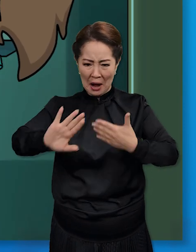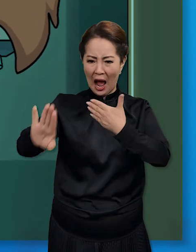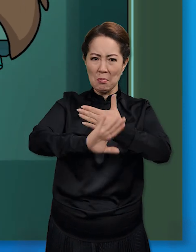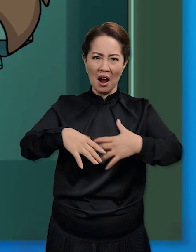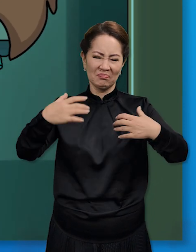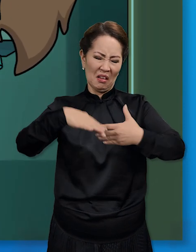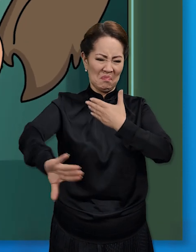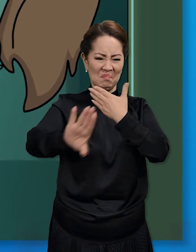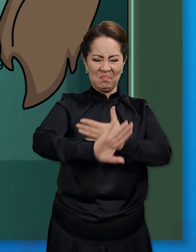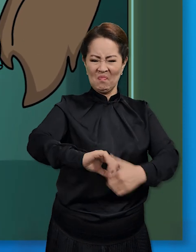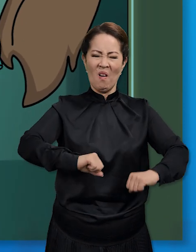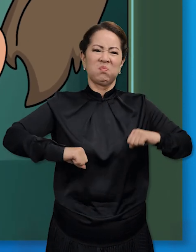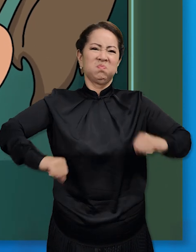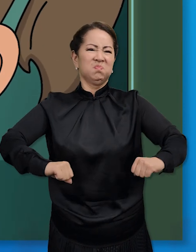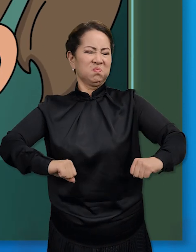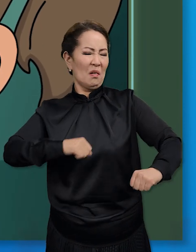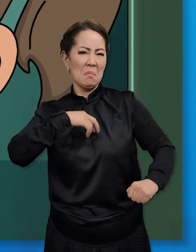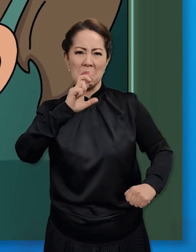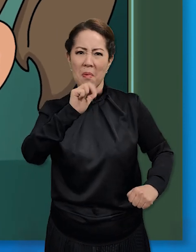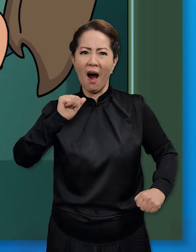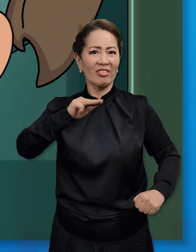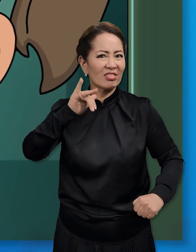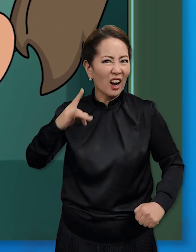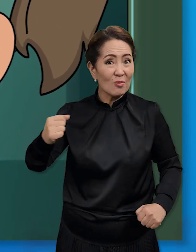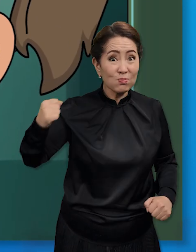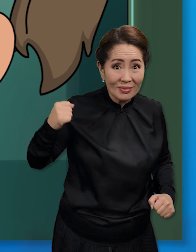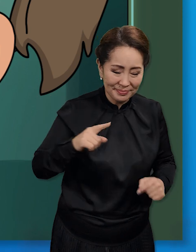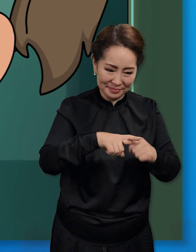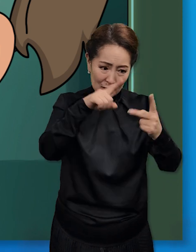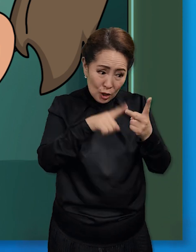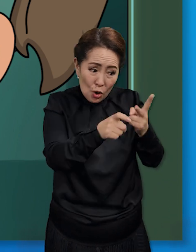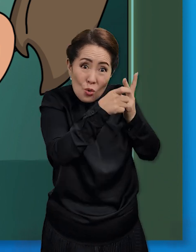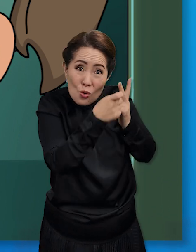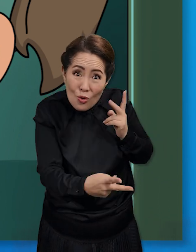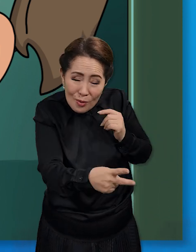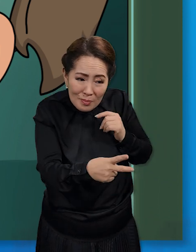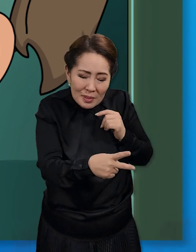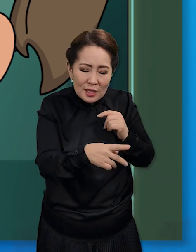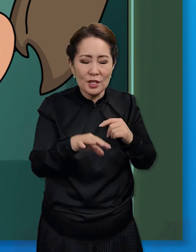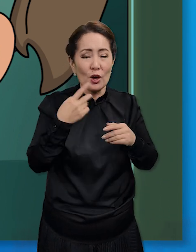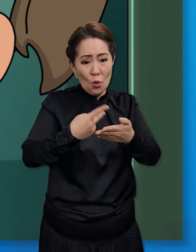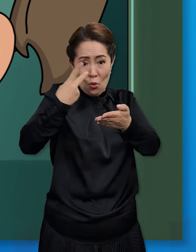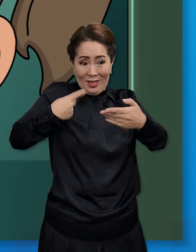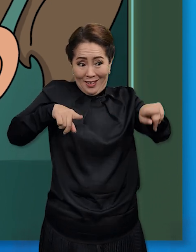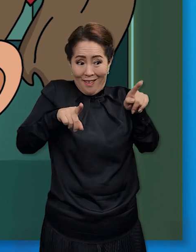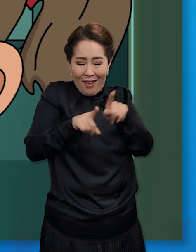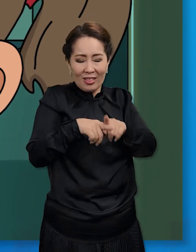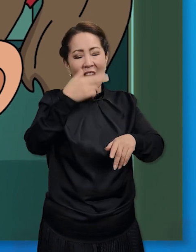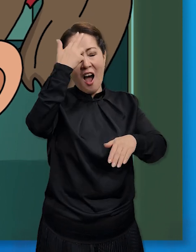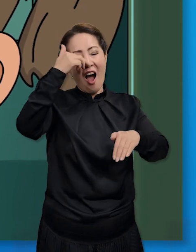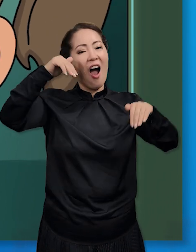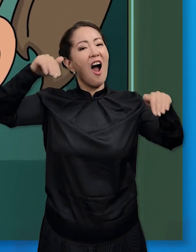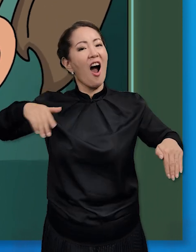Тэгээд нөгөө янзган дэлтэй хүн аавтайгаа уулзаад мөн үлгэр дээрээ гардаг шигээ хааны охиныг идгээгээд хаан суугаад амар